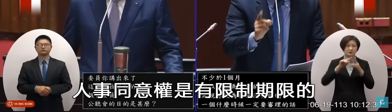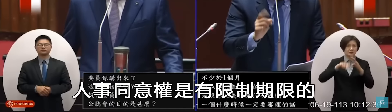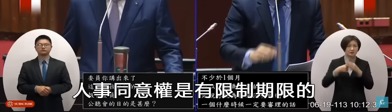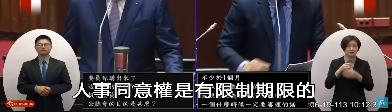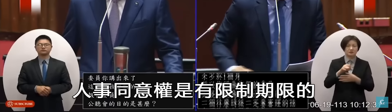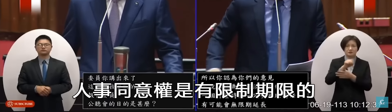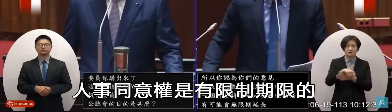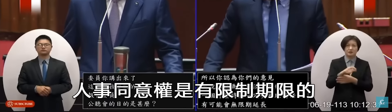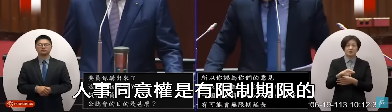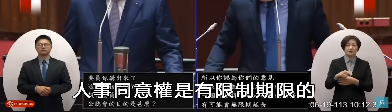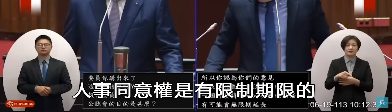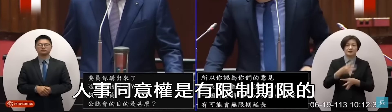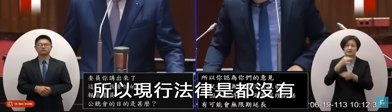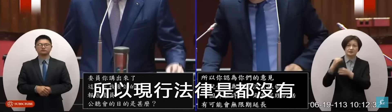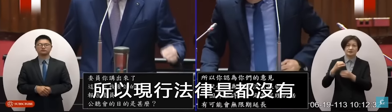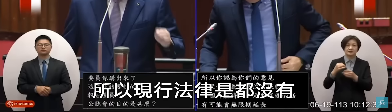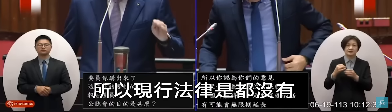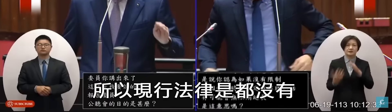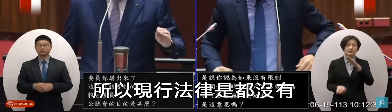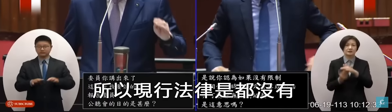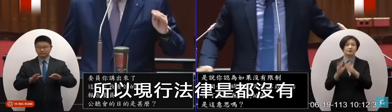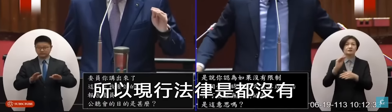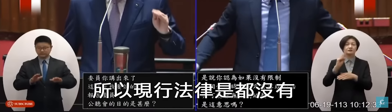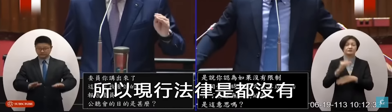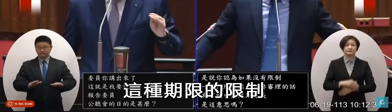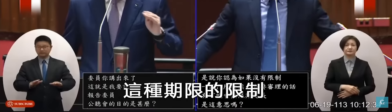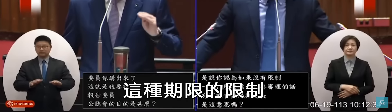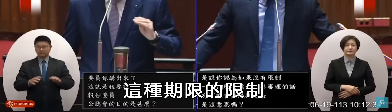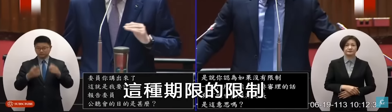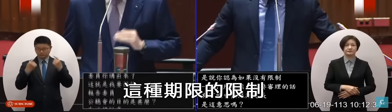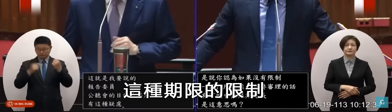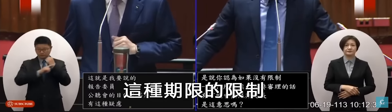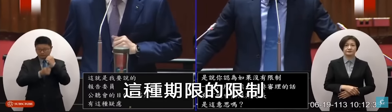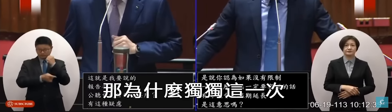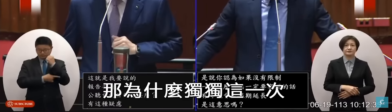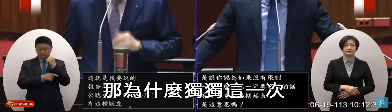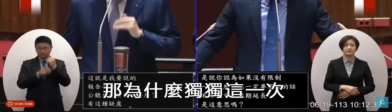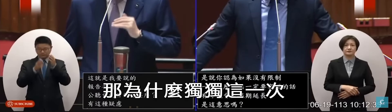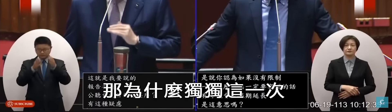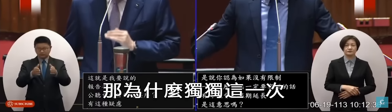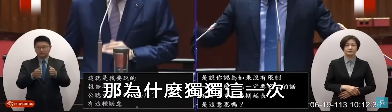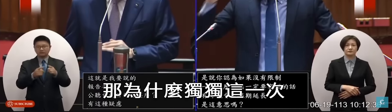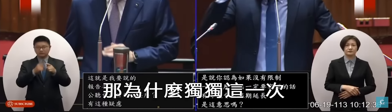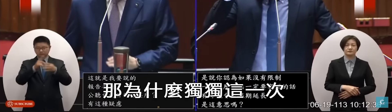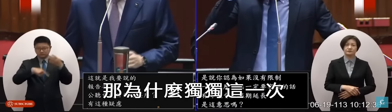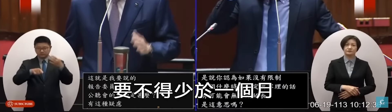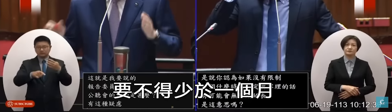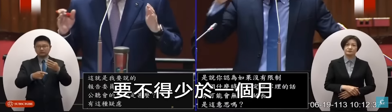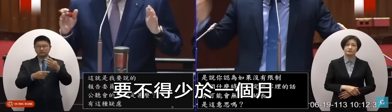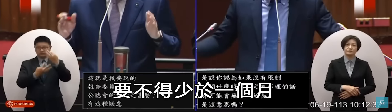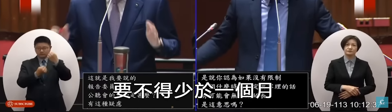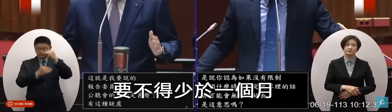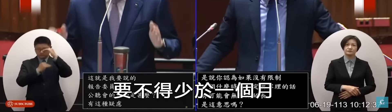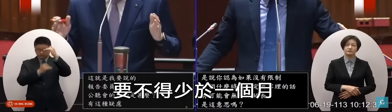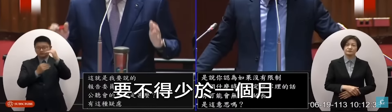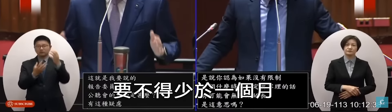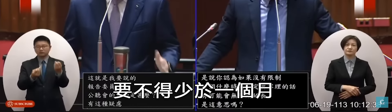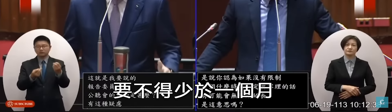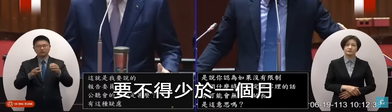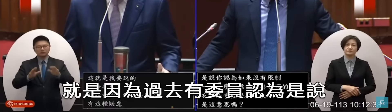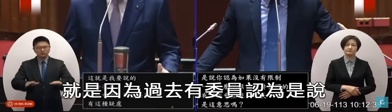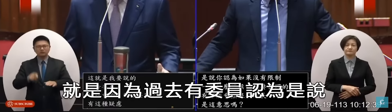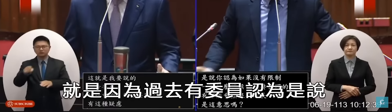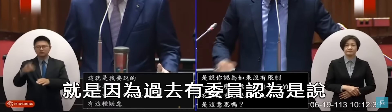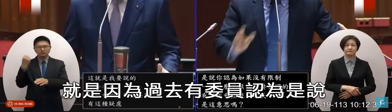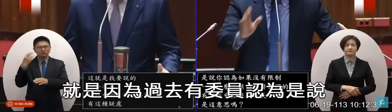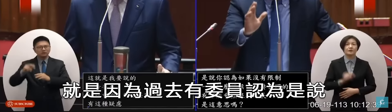权是有限制期限的？ 所以现行法律是都没有这种期限的限制，那为什么独独这一次要？不得少于